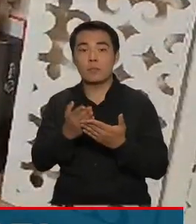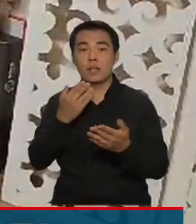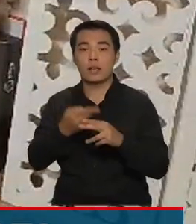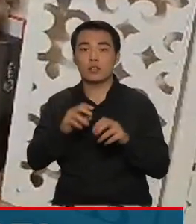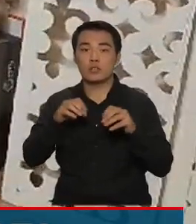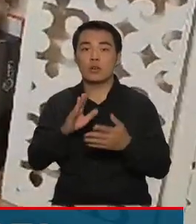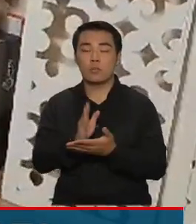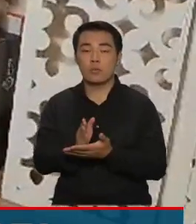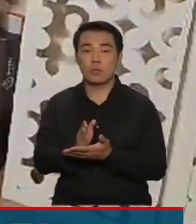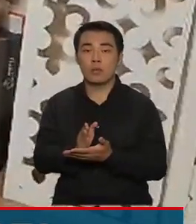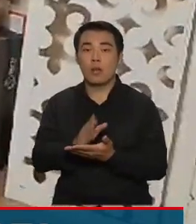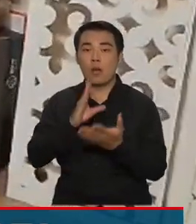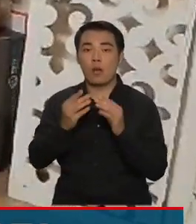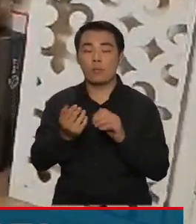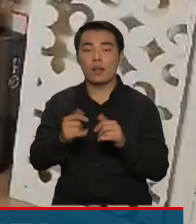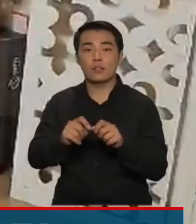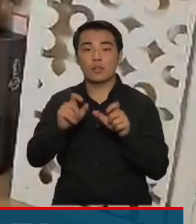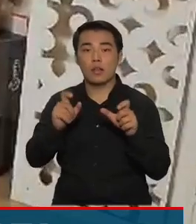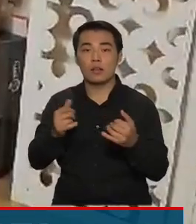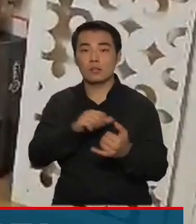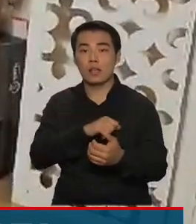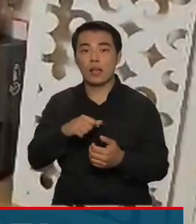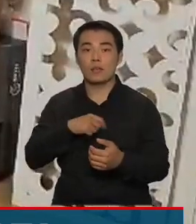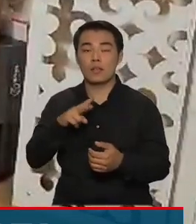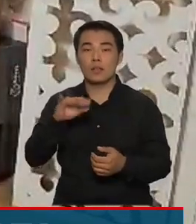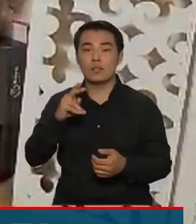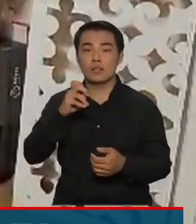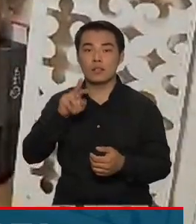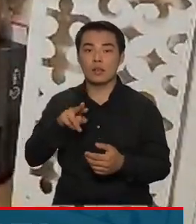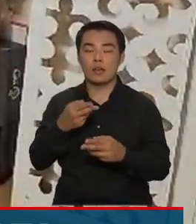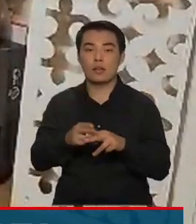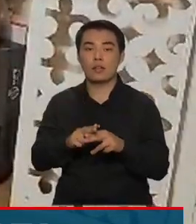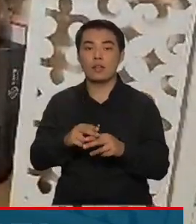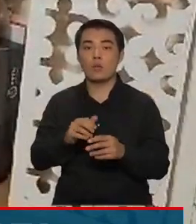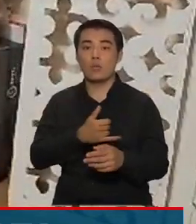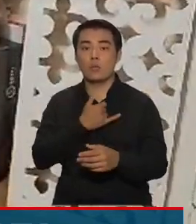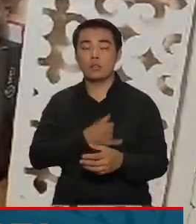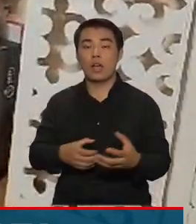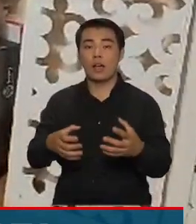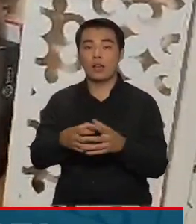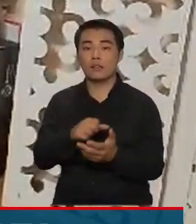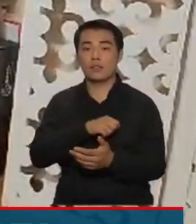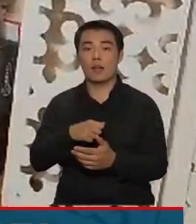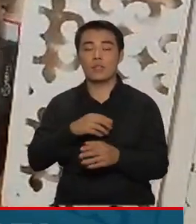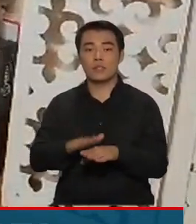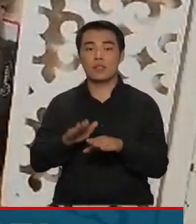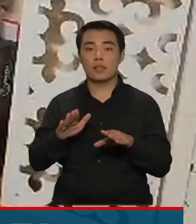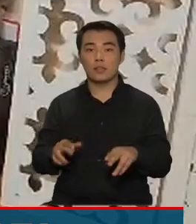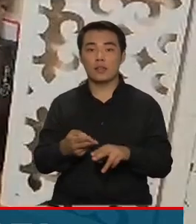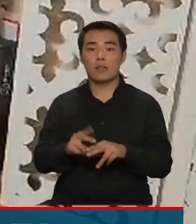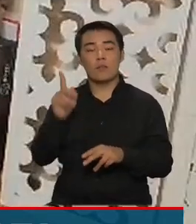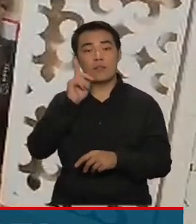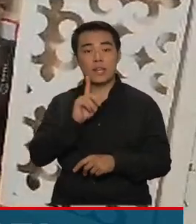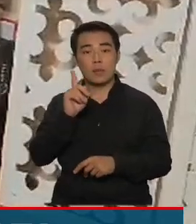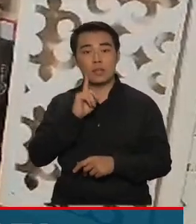бүгінгі таңда Шаңырақ мектебі өзінің лицензиясымен, ұстаздар қауымымен, өзінің оқушыларымен